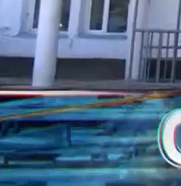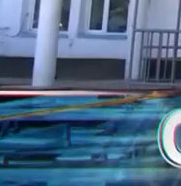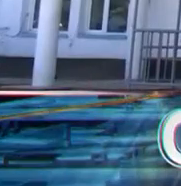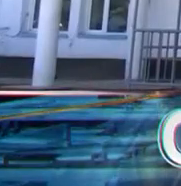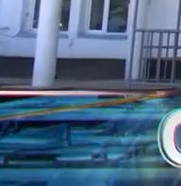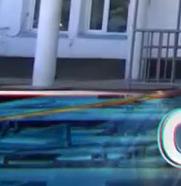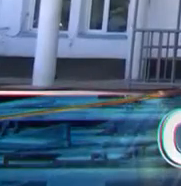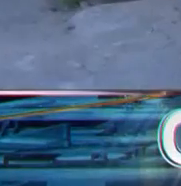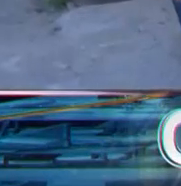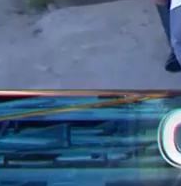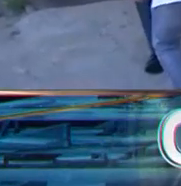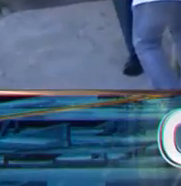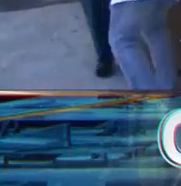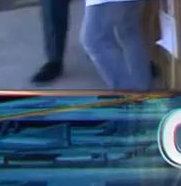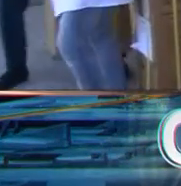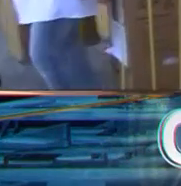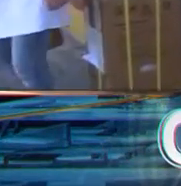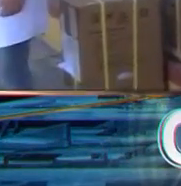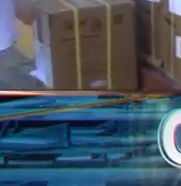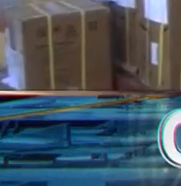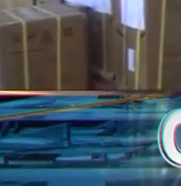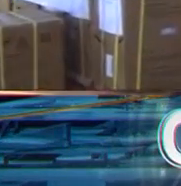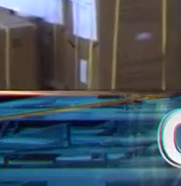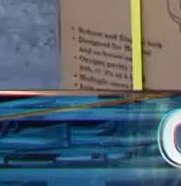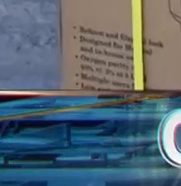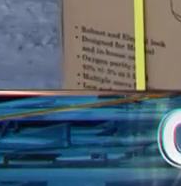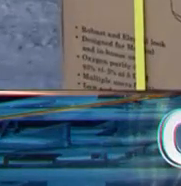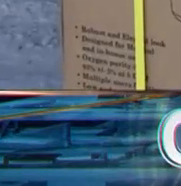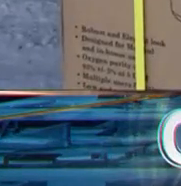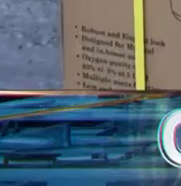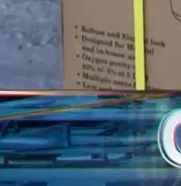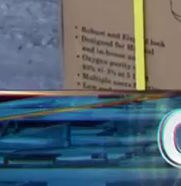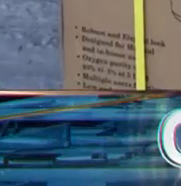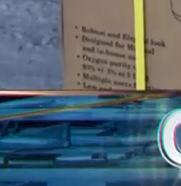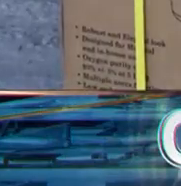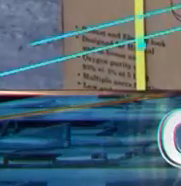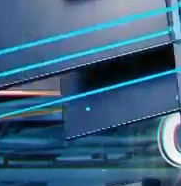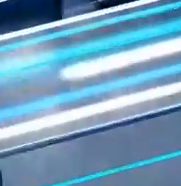Глоток воздуха. Волонтеры подарили больнице Аксузского района 9 кислородных концентраторов.